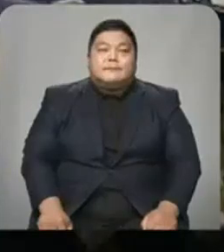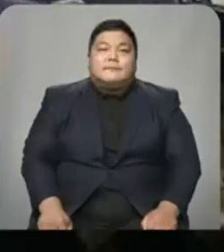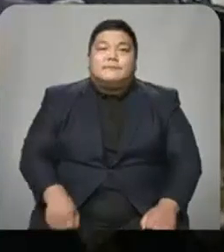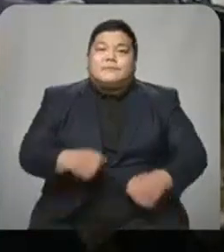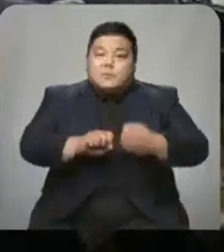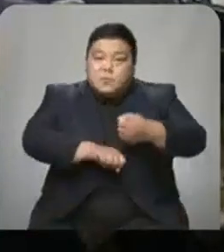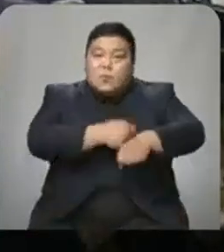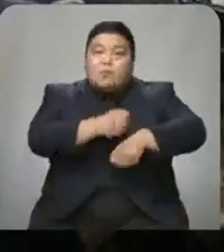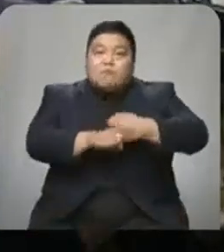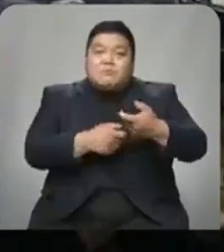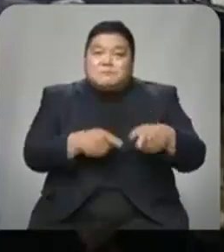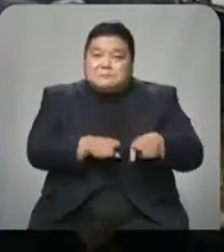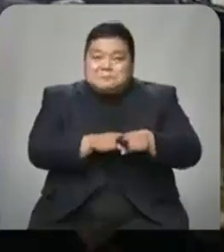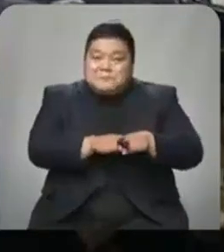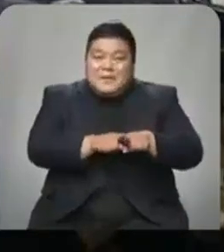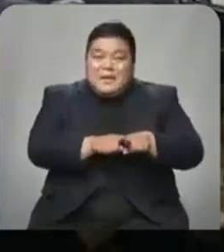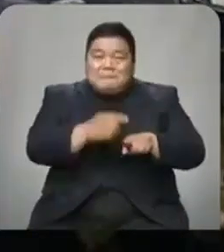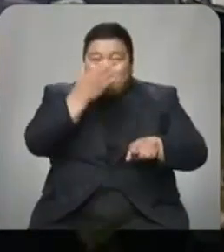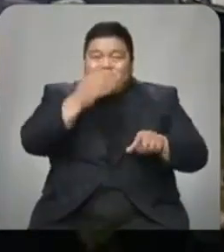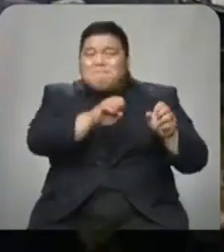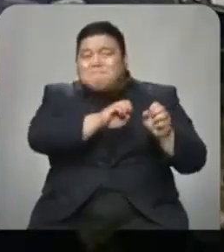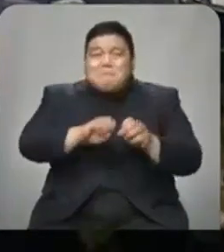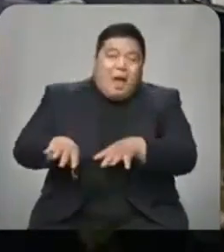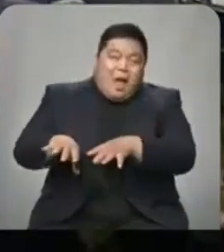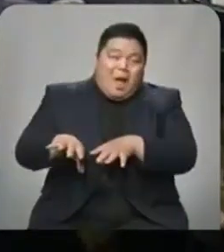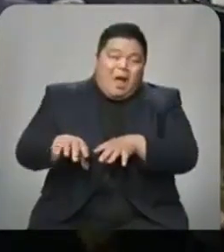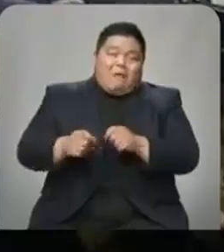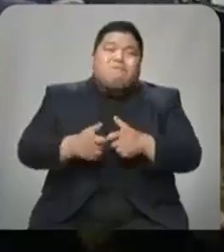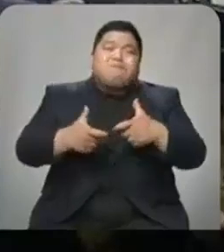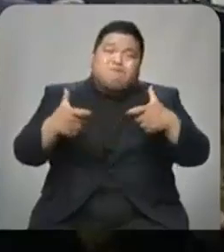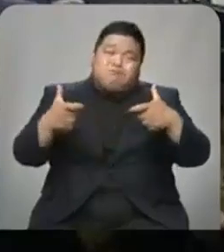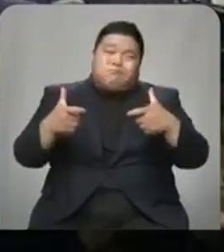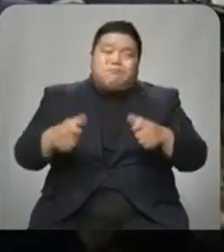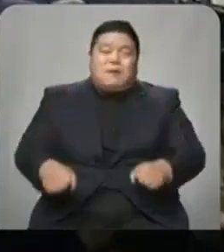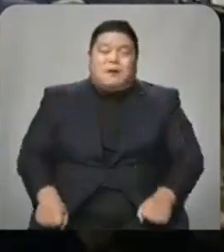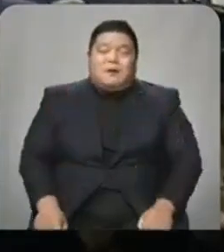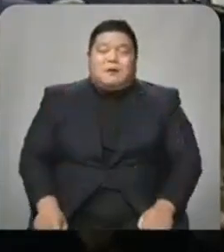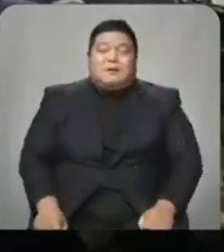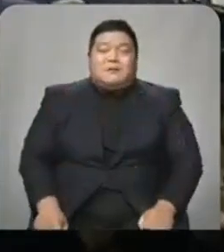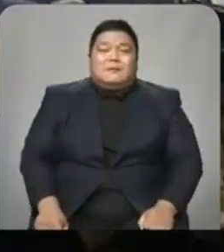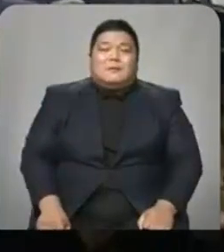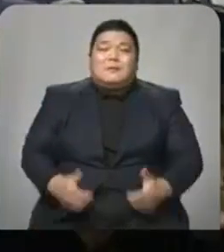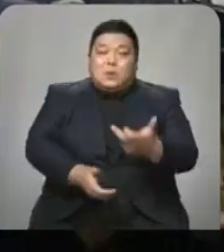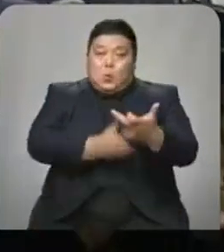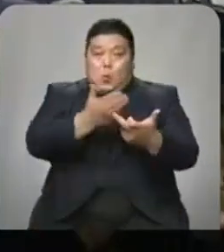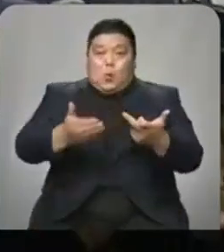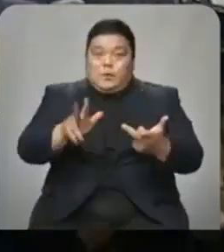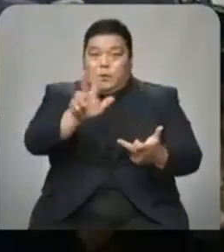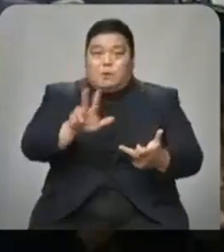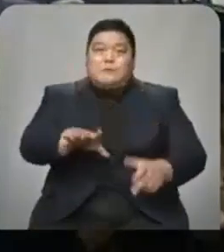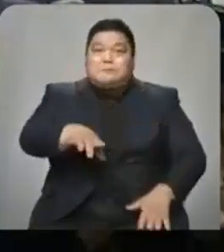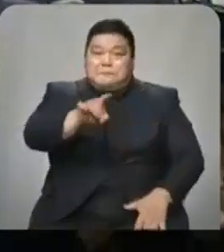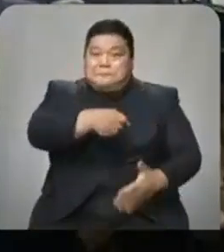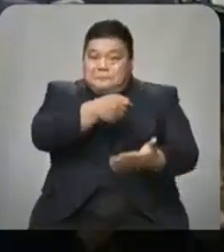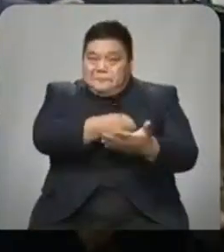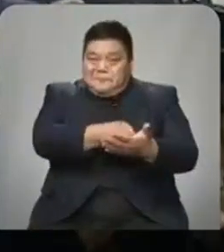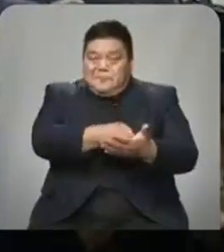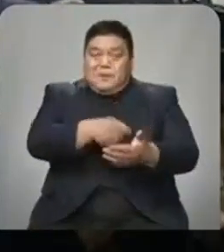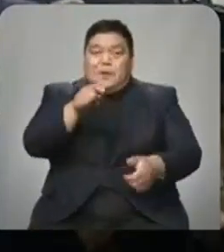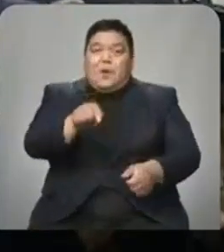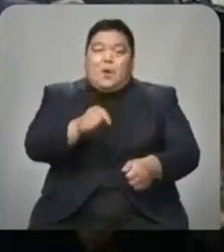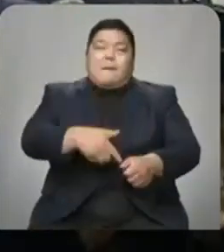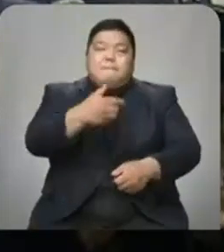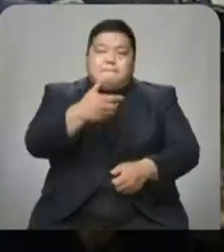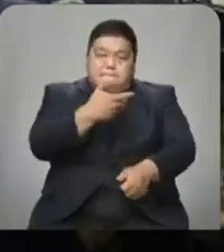좀처럼 줄어들지 않는 유기동물의 문제는 어제 오늘의 일이 아닌데요. 강원도가 전국 최초로 유기동물 안락사를